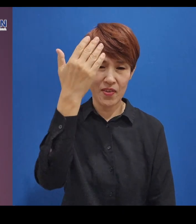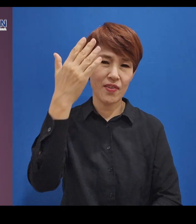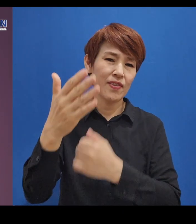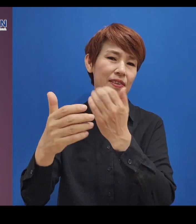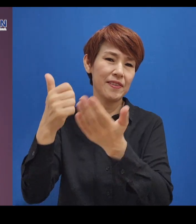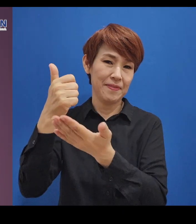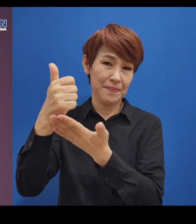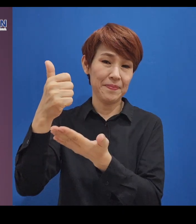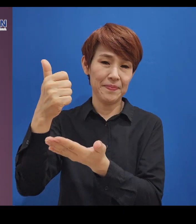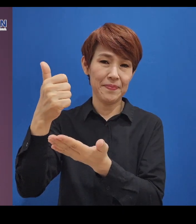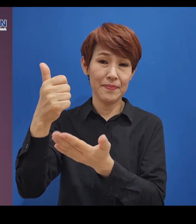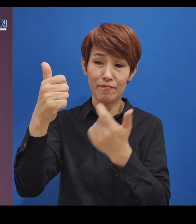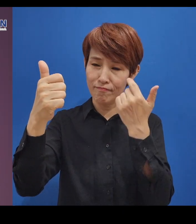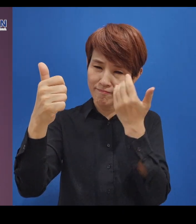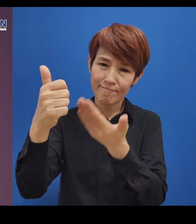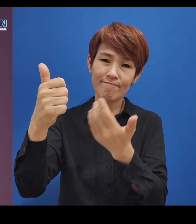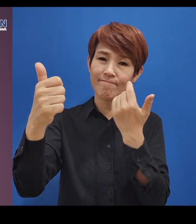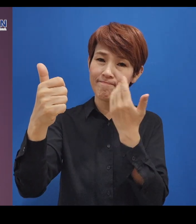그분께 물어보시면